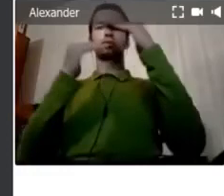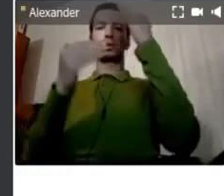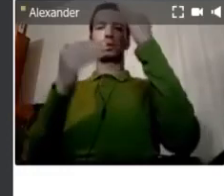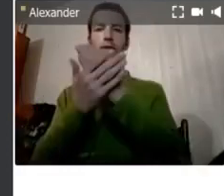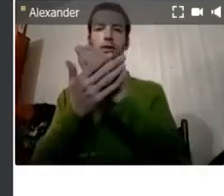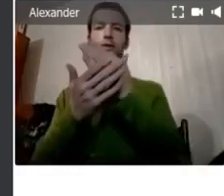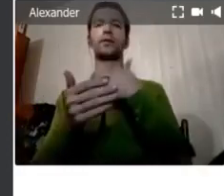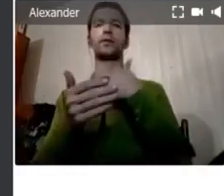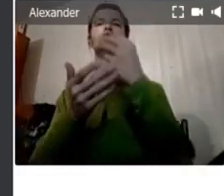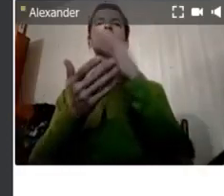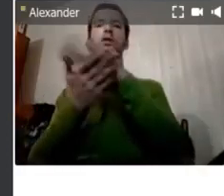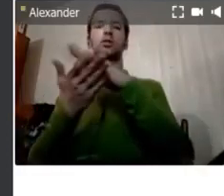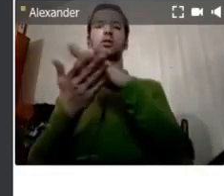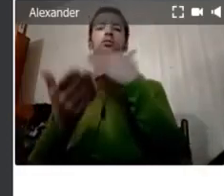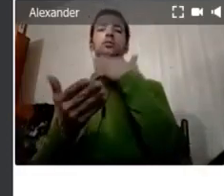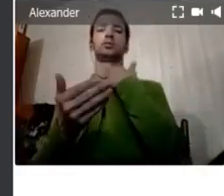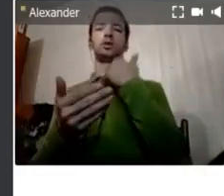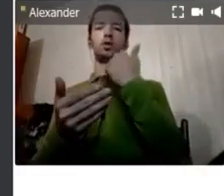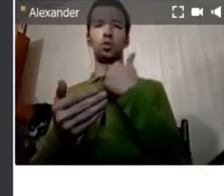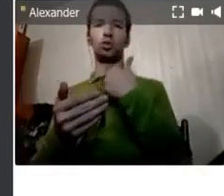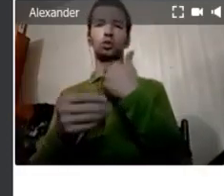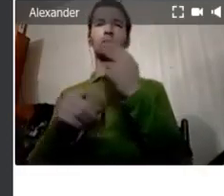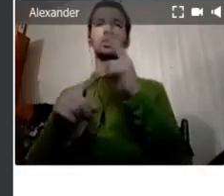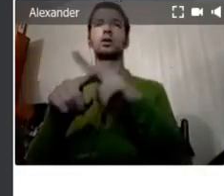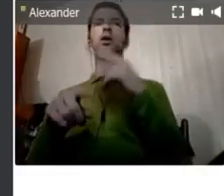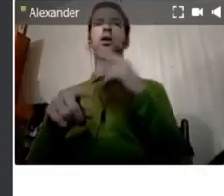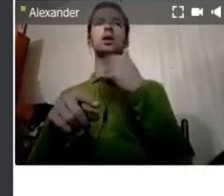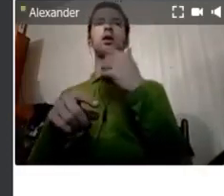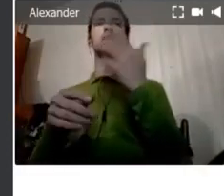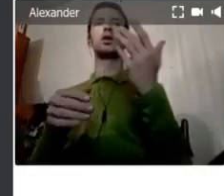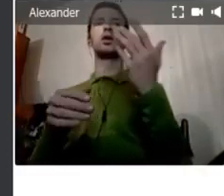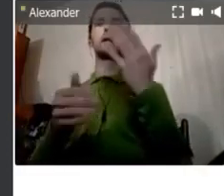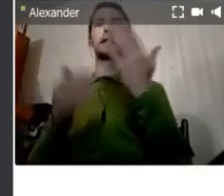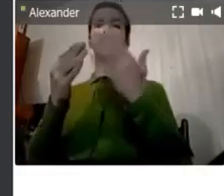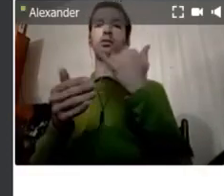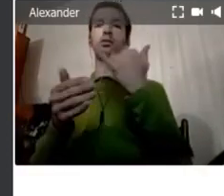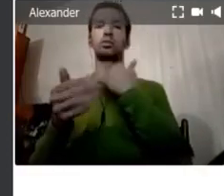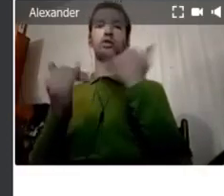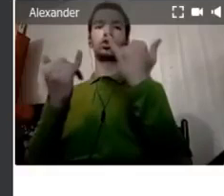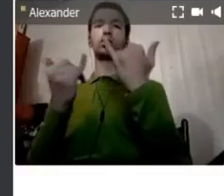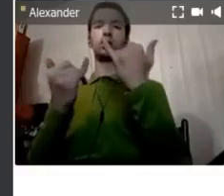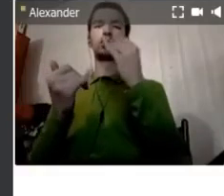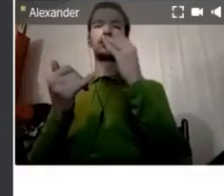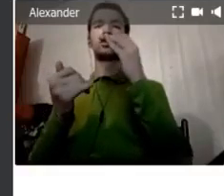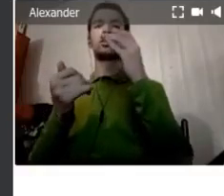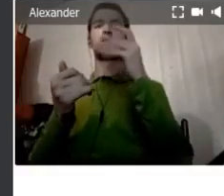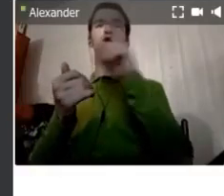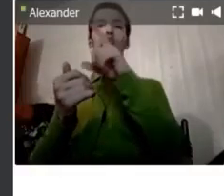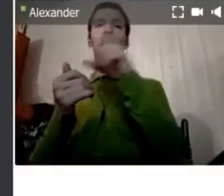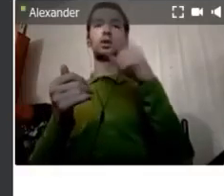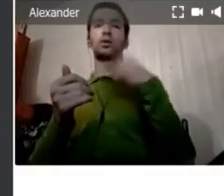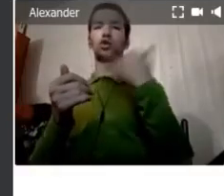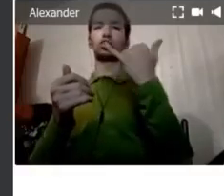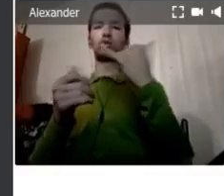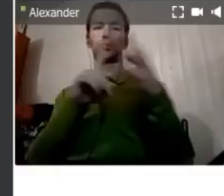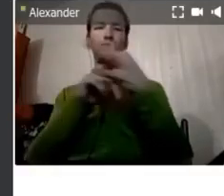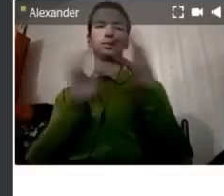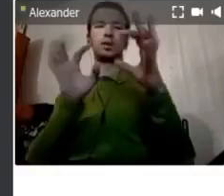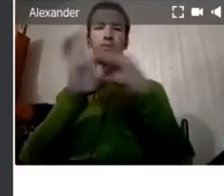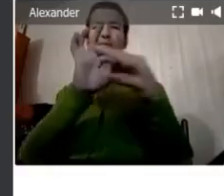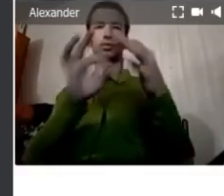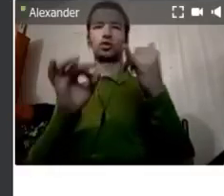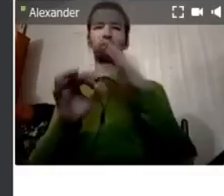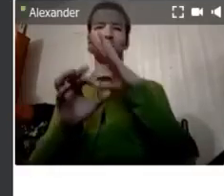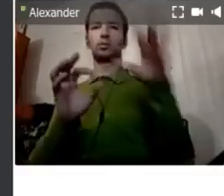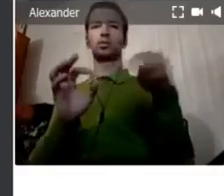личных приглашенных, моя задача сделать 500 личных приглашенных, да, то есть почему это важно для меня, потому что в